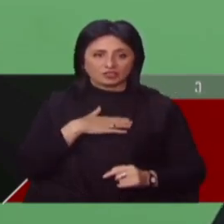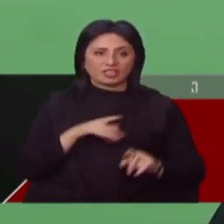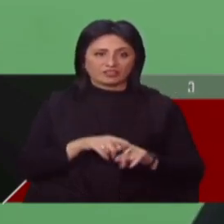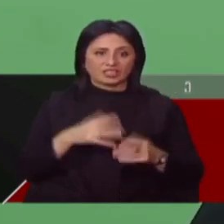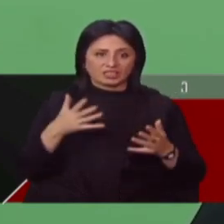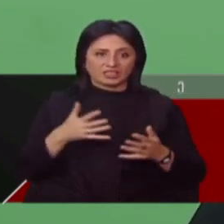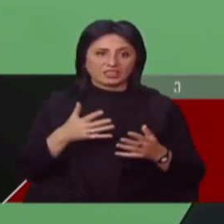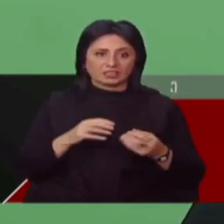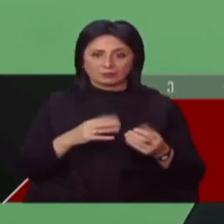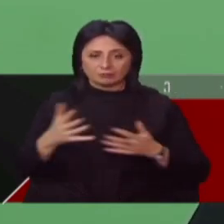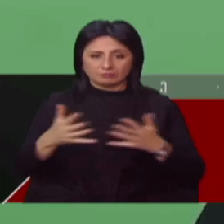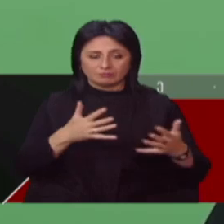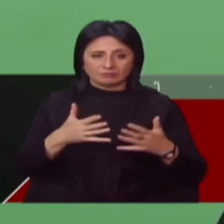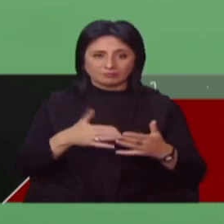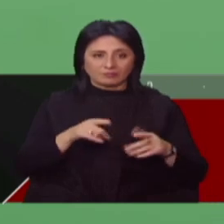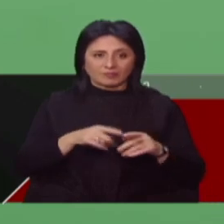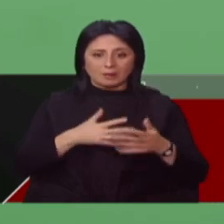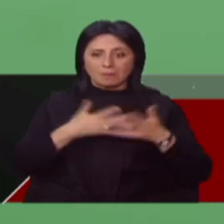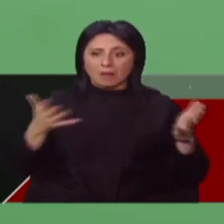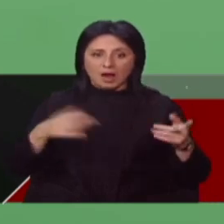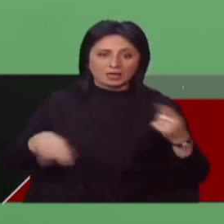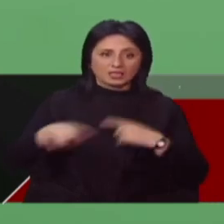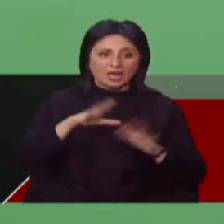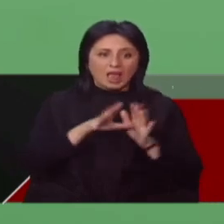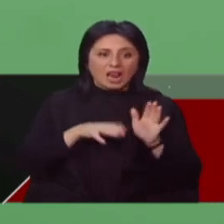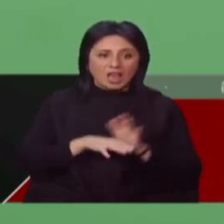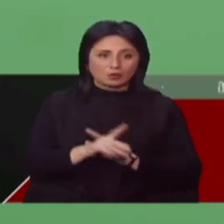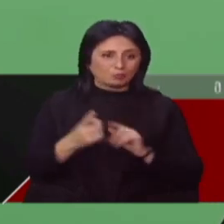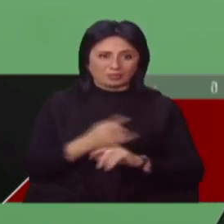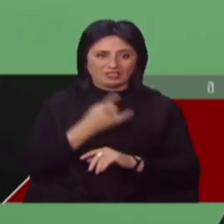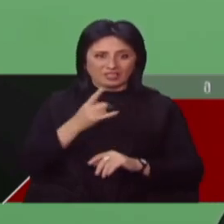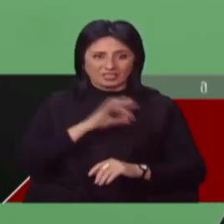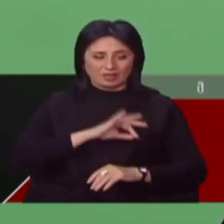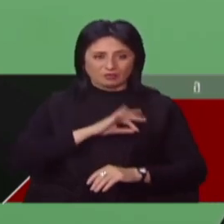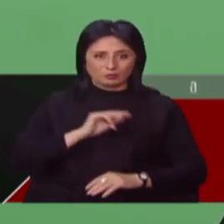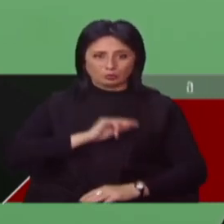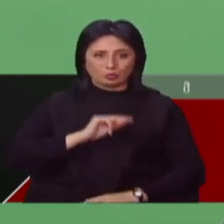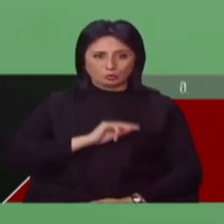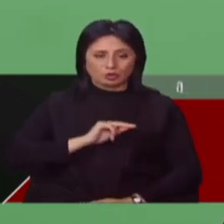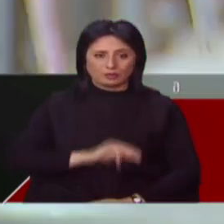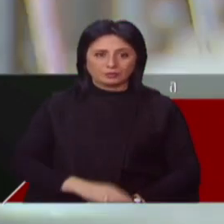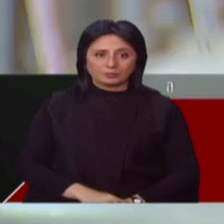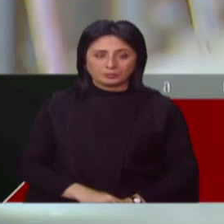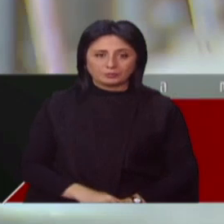ჩვენთვისაც დიდი გამოწვევა იყო ეს ასეთი ფართე მასშტაბით ელექტრონული ტექნოლოგიების გამოყენებით კენჭისყრის ჩატარება.